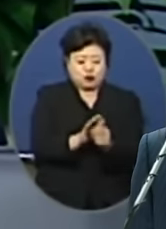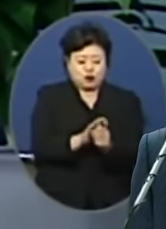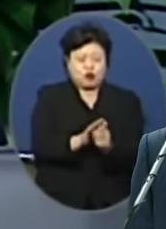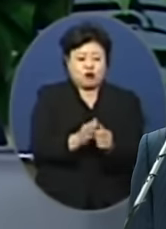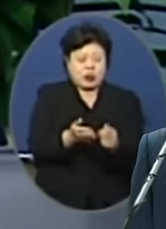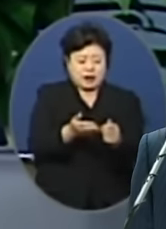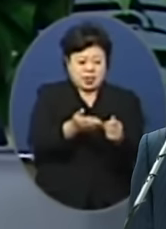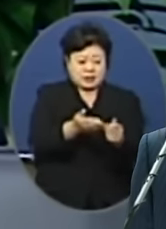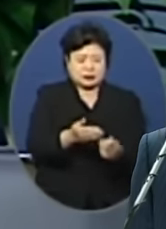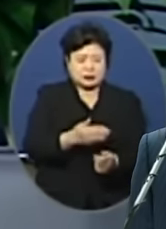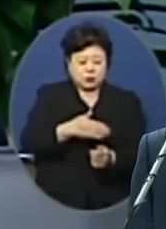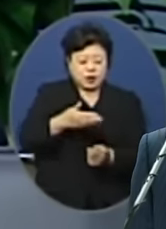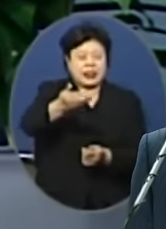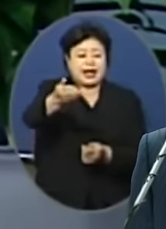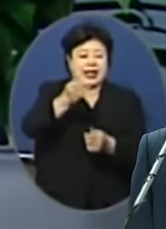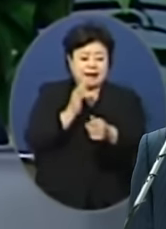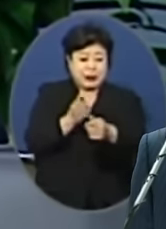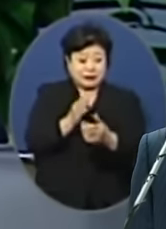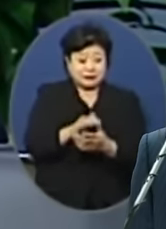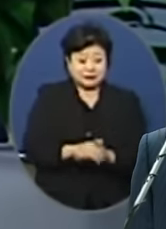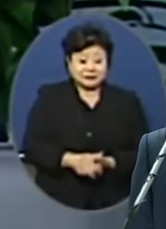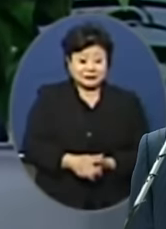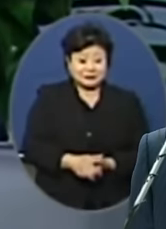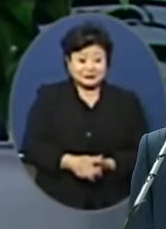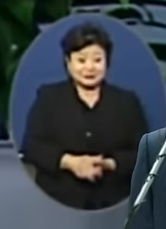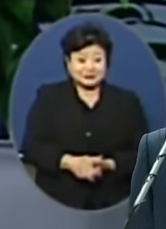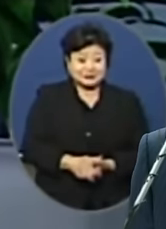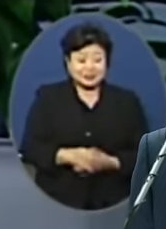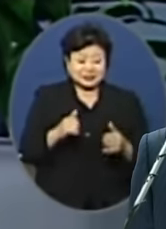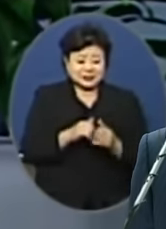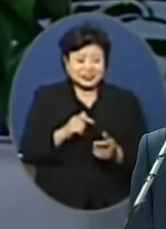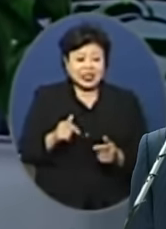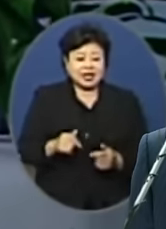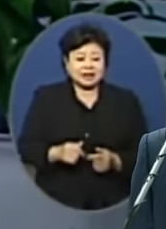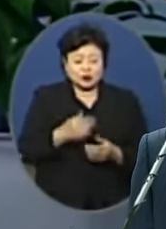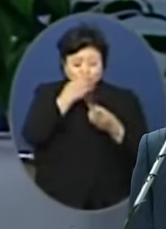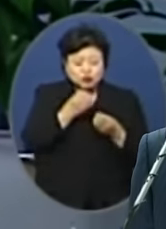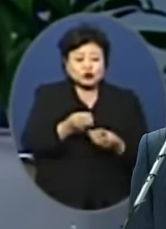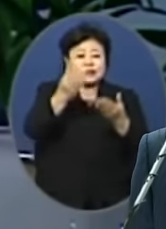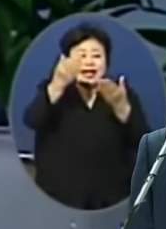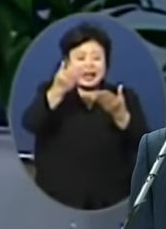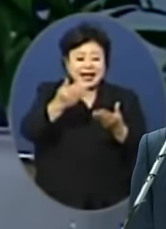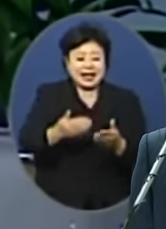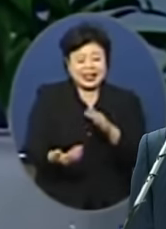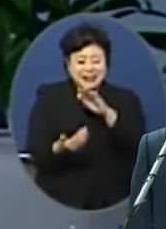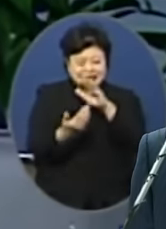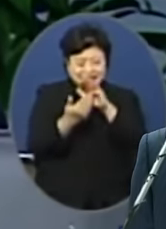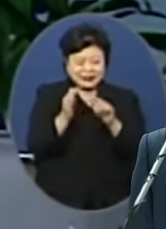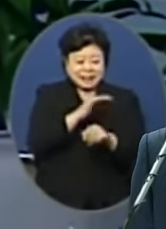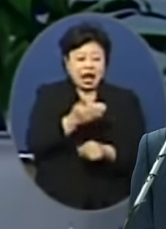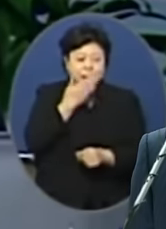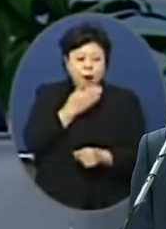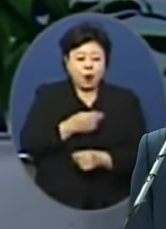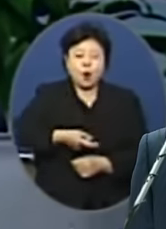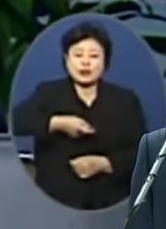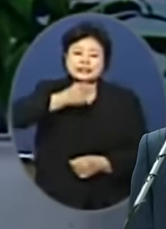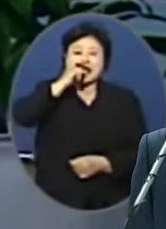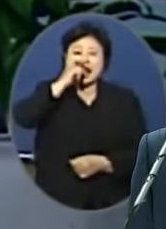잘해서 보내십시오. 그래서 전쟁이 아니라 파티가 이루어졌고 잘 먹고 잘